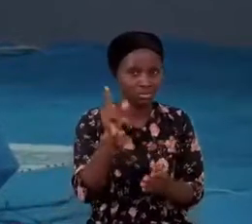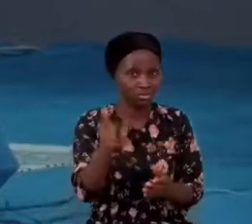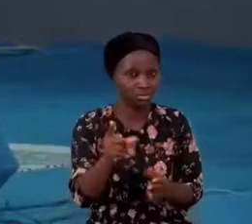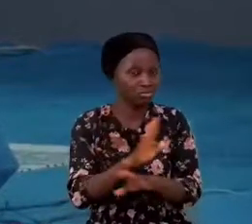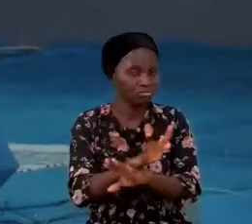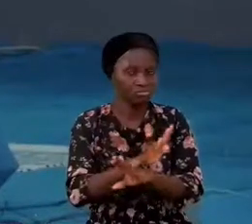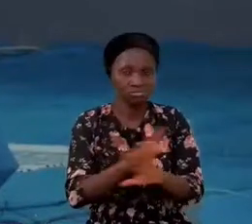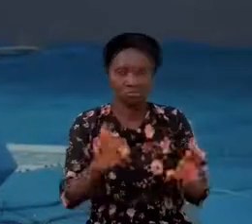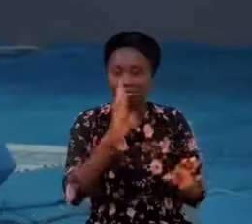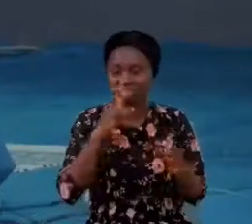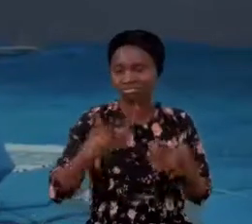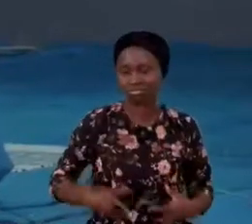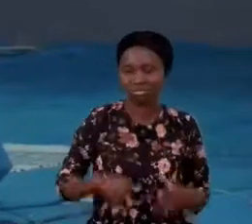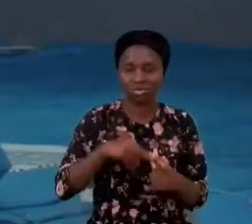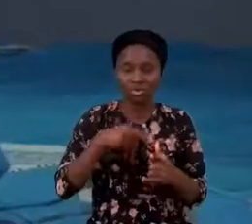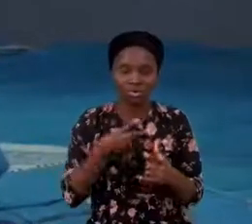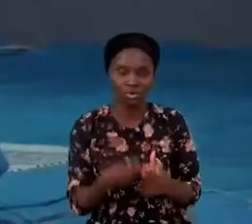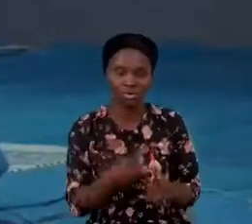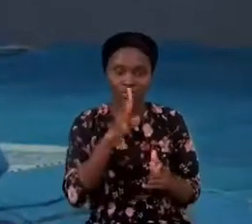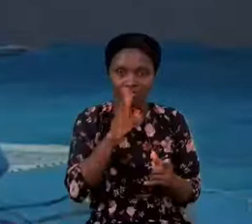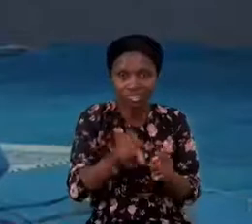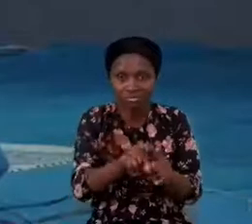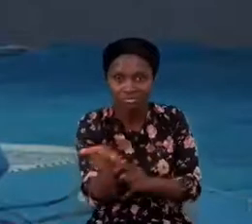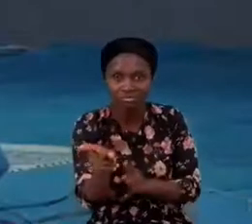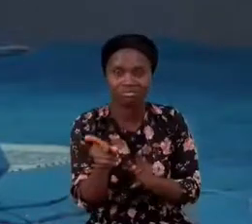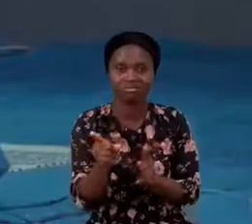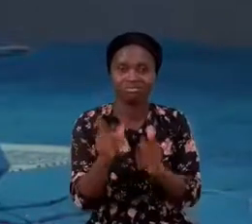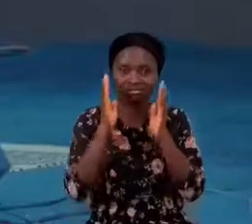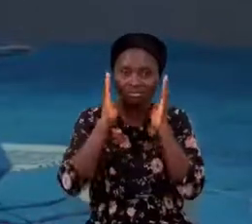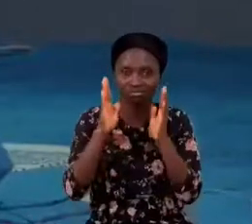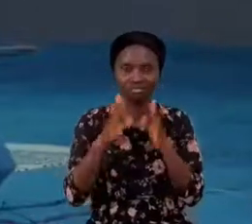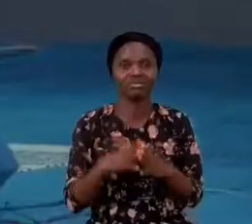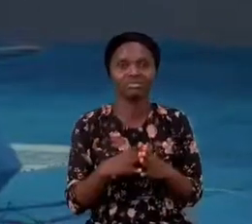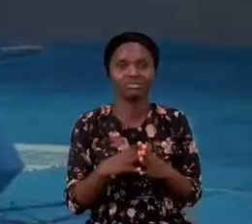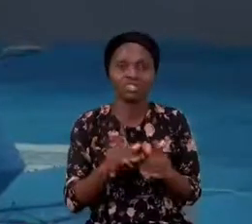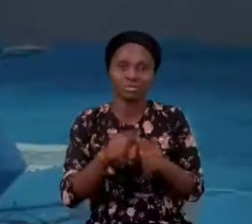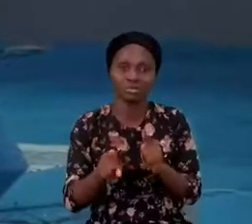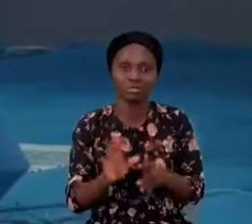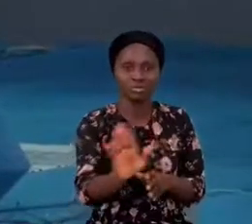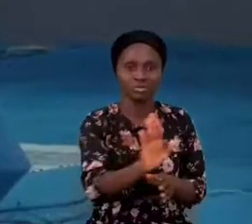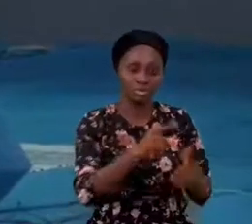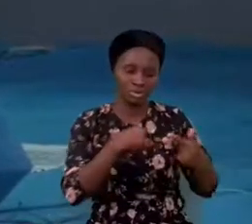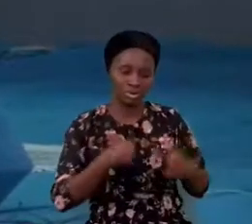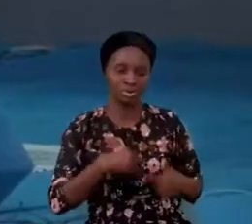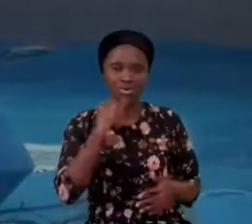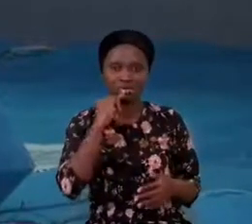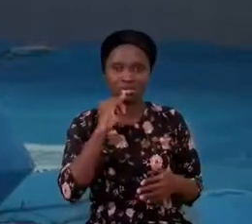son cœur est affermi. Son cœur est affermi. Quelqu'un dans la